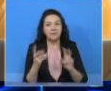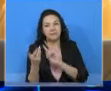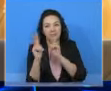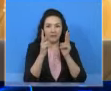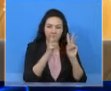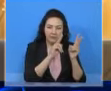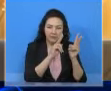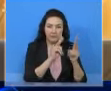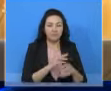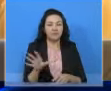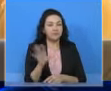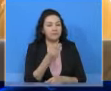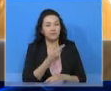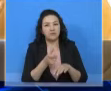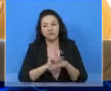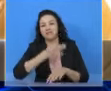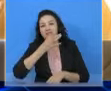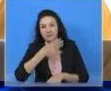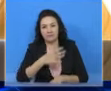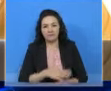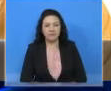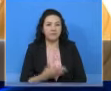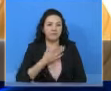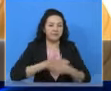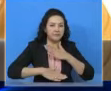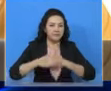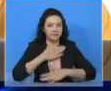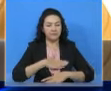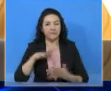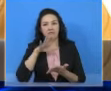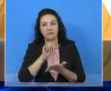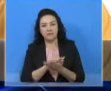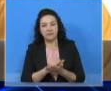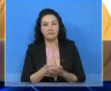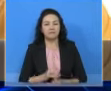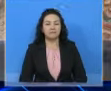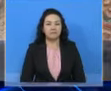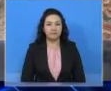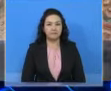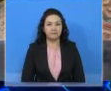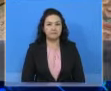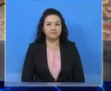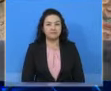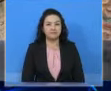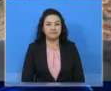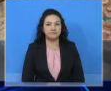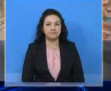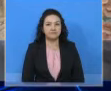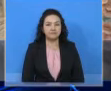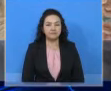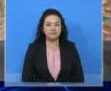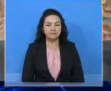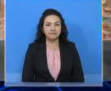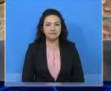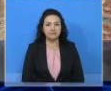танцуем. И все нам очень нравится. Мы с удовольствием занимаемся и ходим в этот центр. А я русиной че,